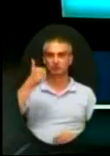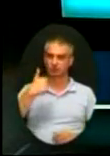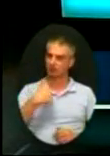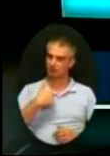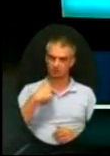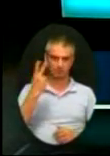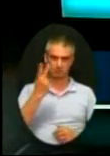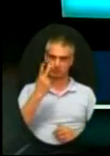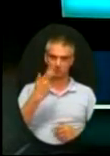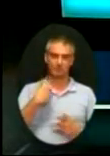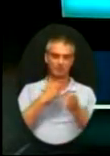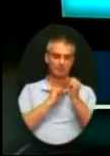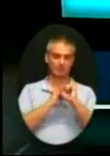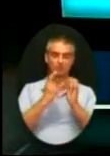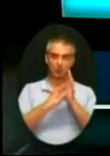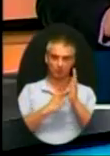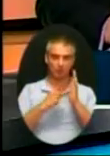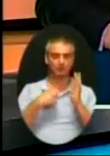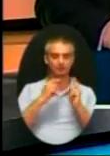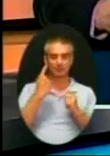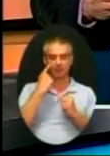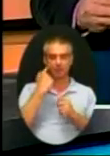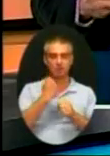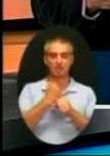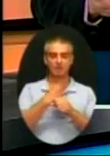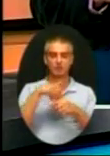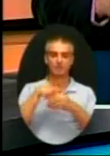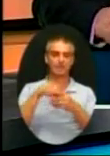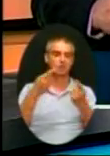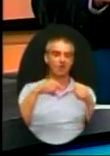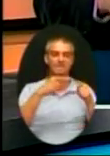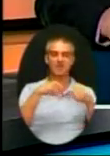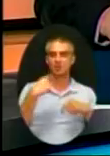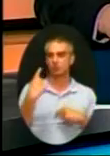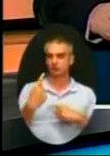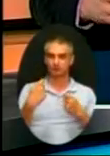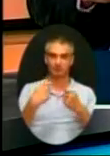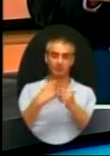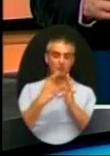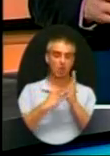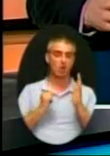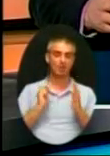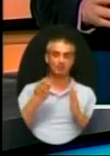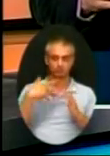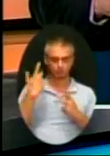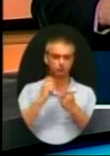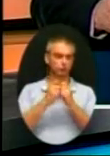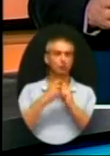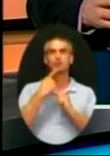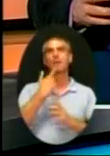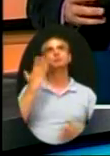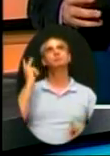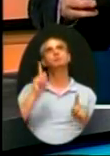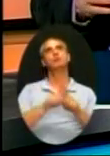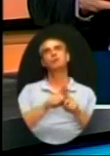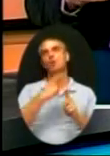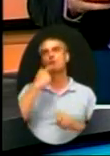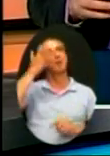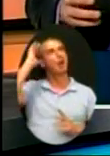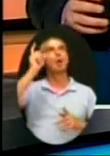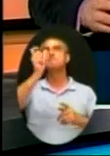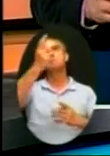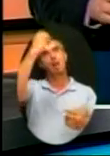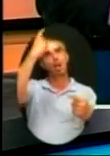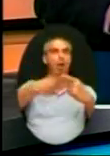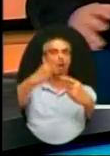אני גם כמובן אתמוך בחוק. אנחנו צריכים לראות את העבודה בוועדות עצמם לגבי חוק הגיוס. יהיו שינויים, לבוא ולהגיד, כמו שאומר לפיד, אף